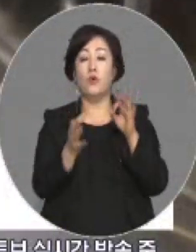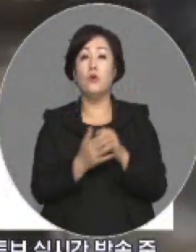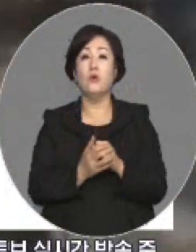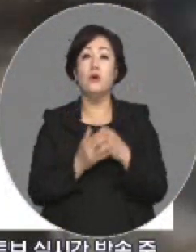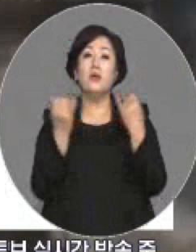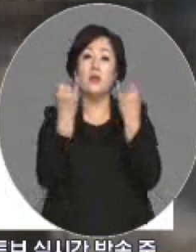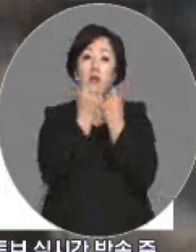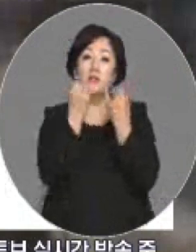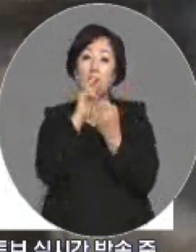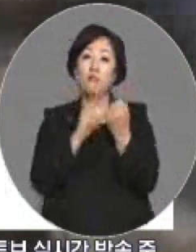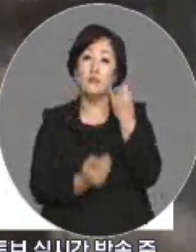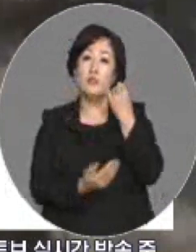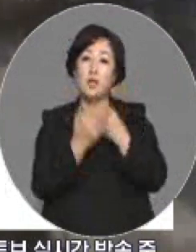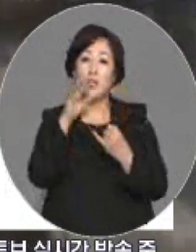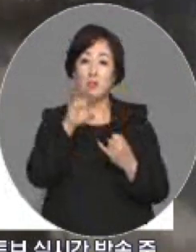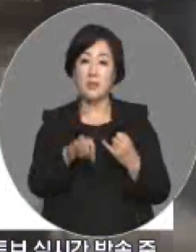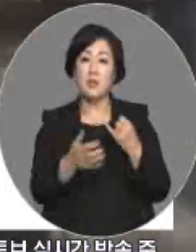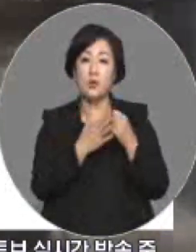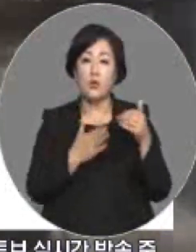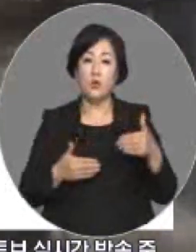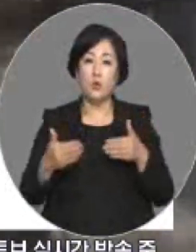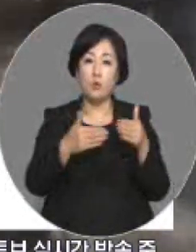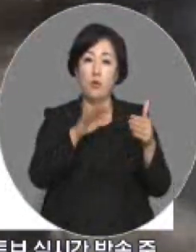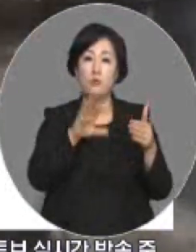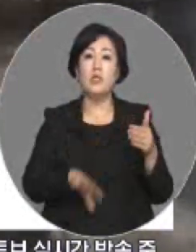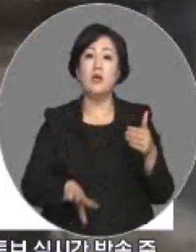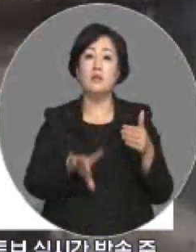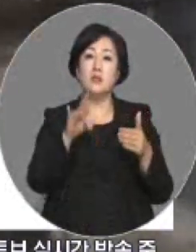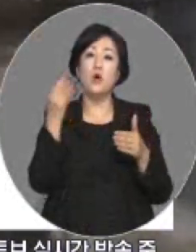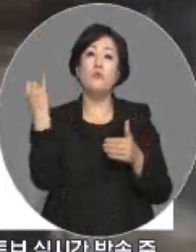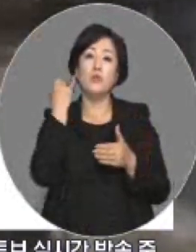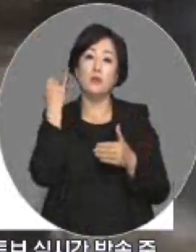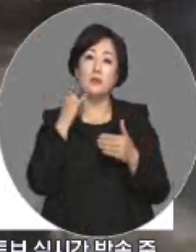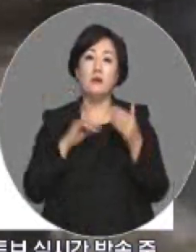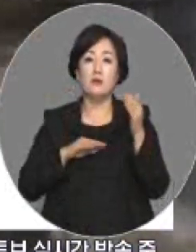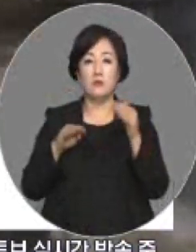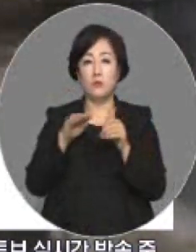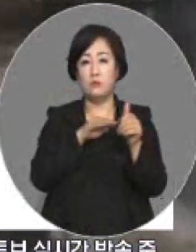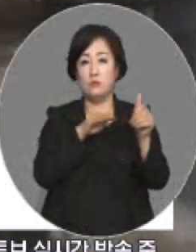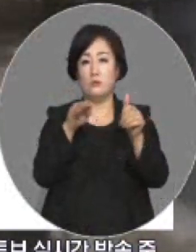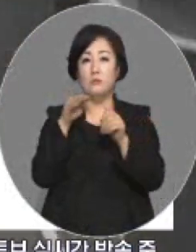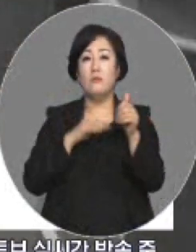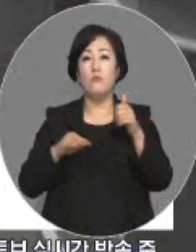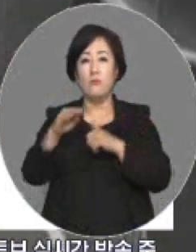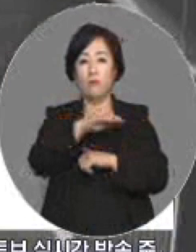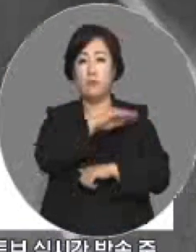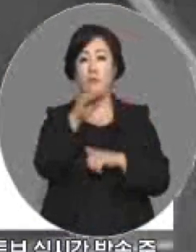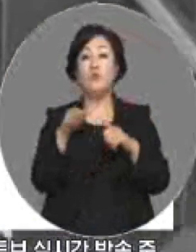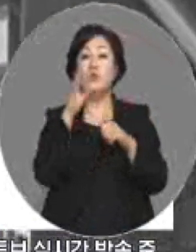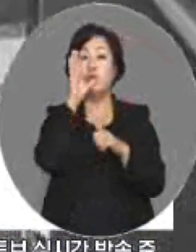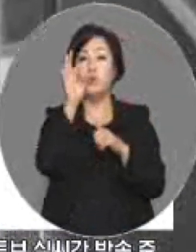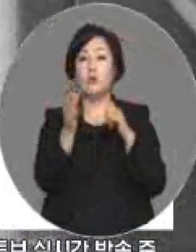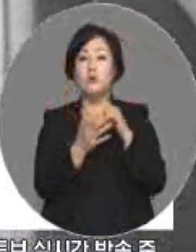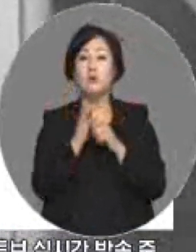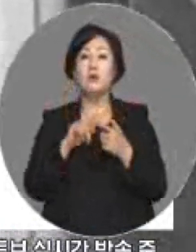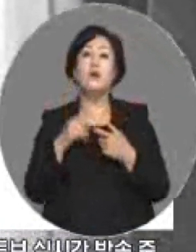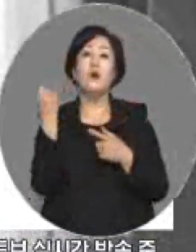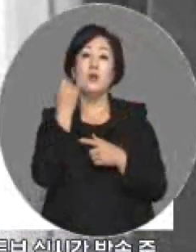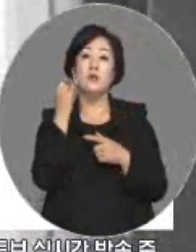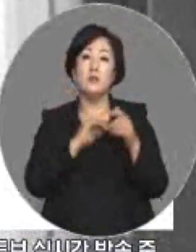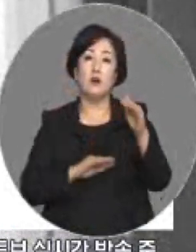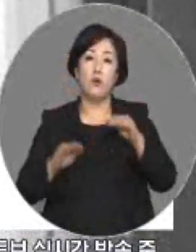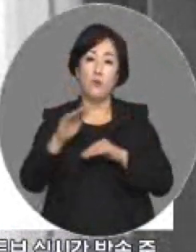여성이 사고가 발생한 골목에 들어섰을 때부터 차는 이미 여성 주변을 맴돕니다 잠시후 여성을 앞질러